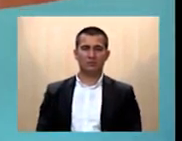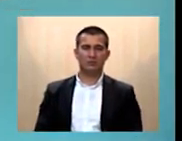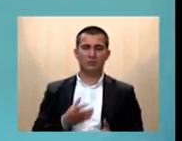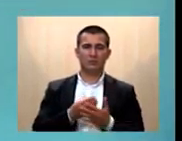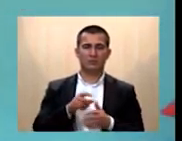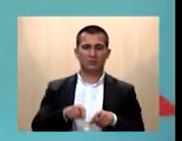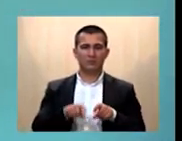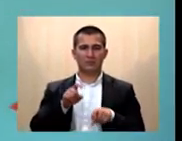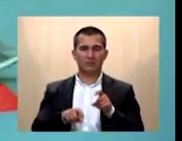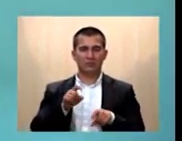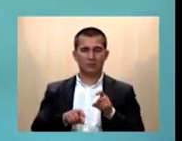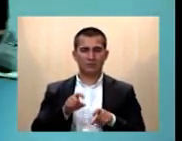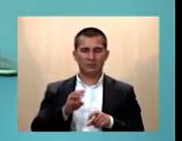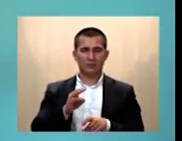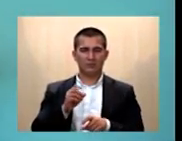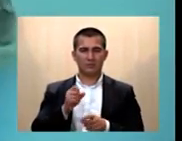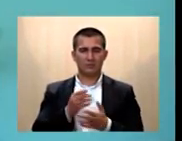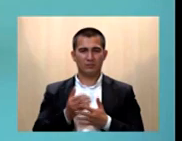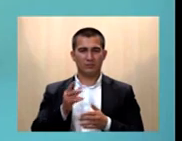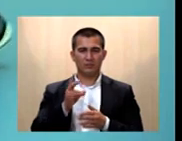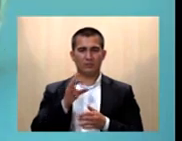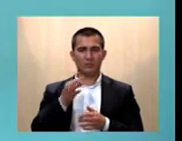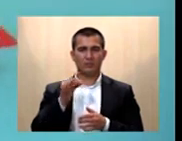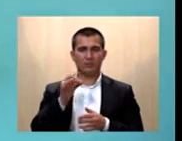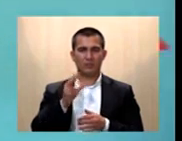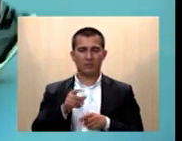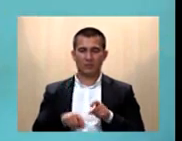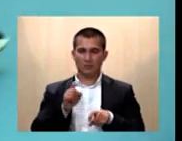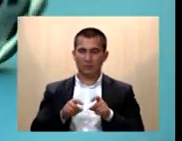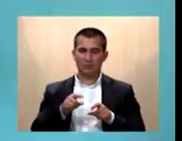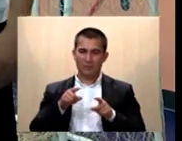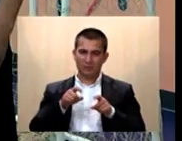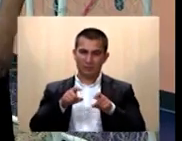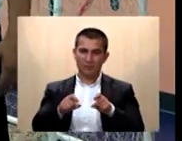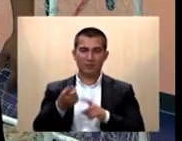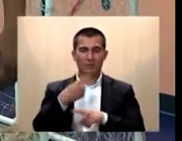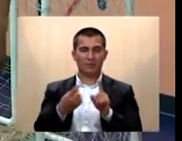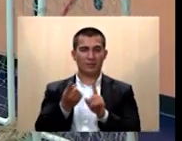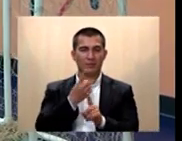Tizzalarimizni yuqoriga ko'targan holatda yuguramiz. Qayishda sekin.